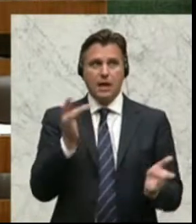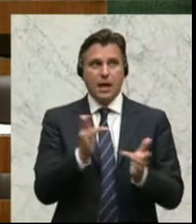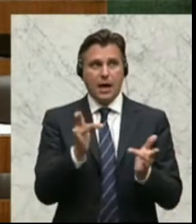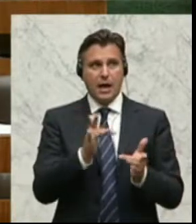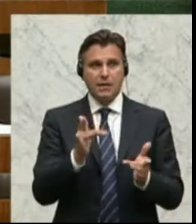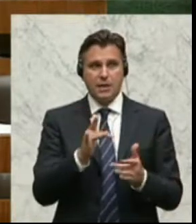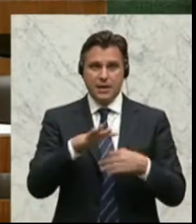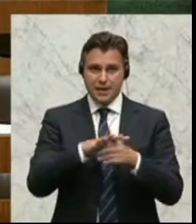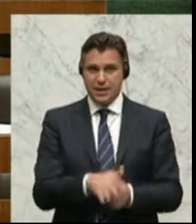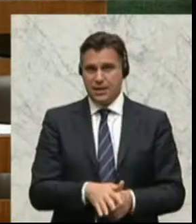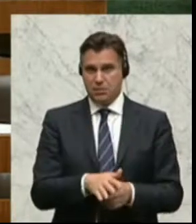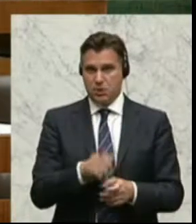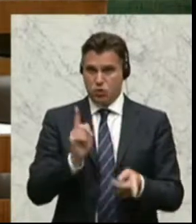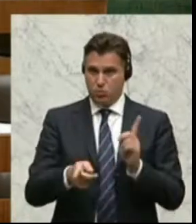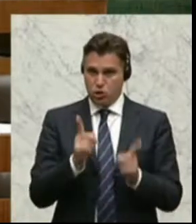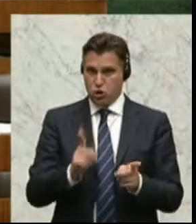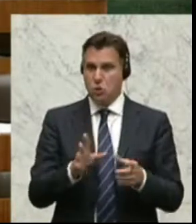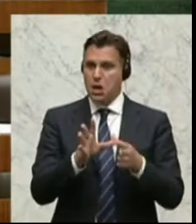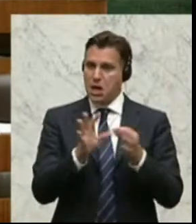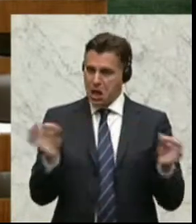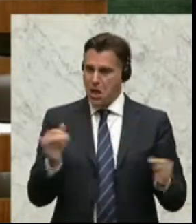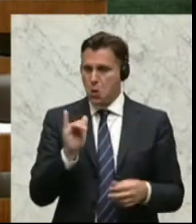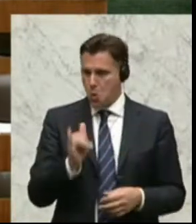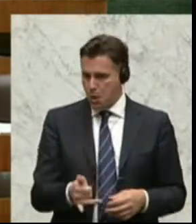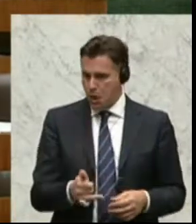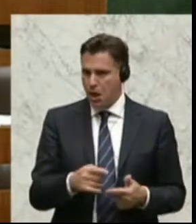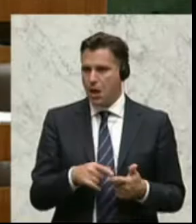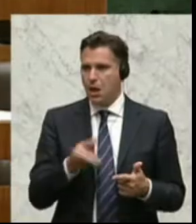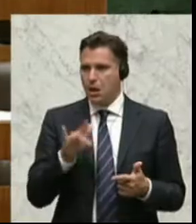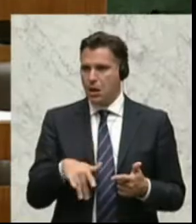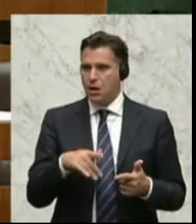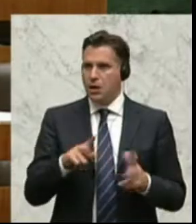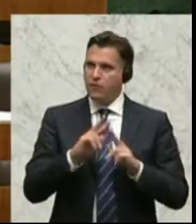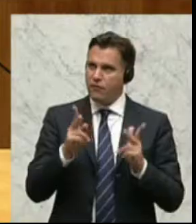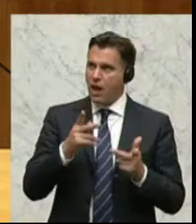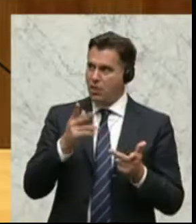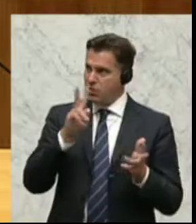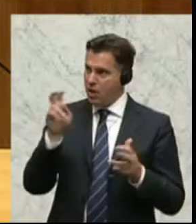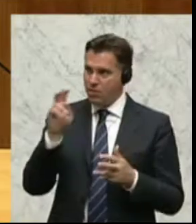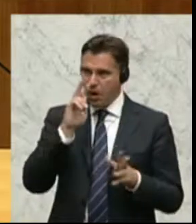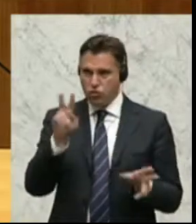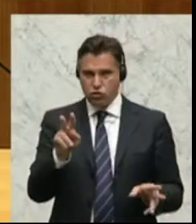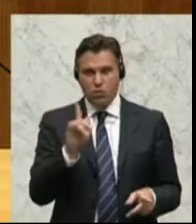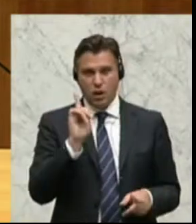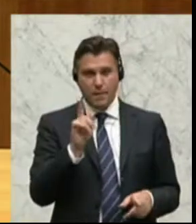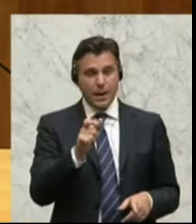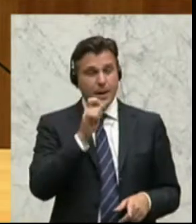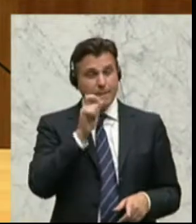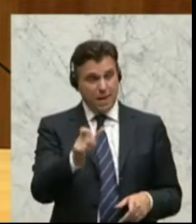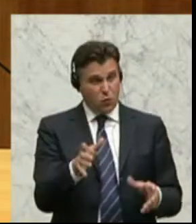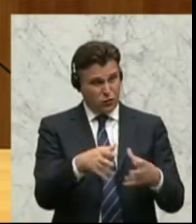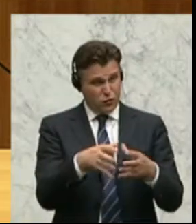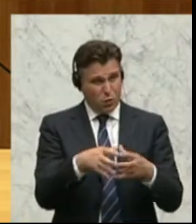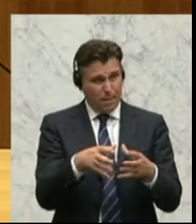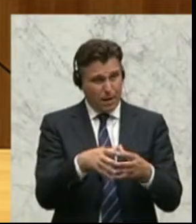Antidiskriminierungsbestimmungen für die Religion gelten, für bestimmte Weltanschauungen, aber für eine bestimmte Berufsgruppe, wie zum Beispiel